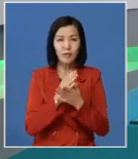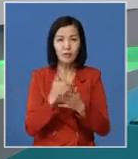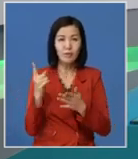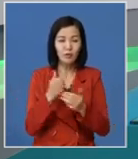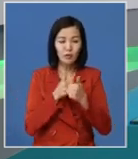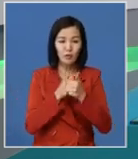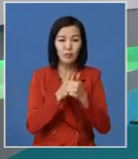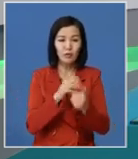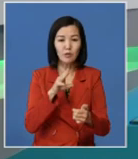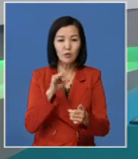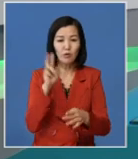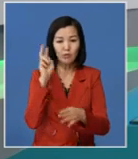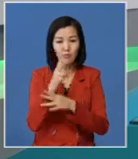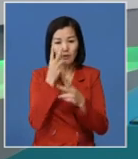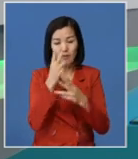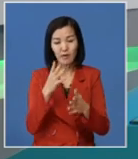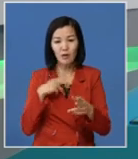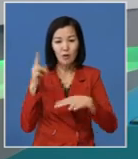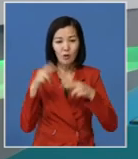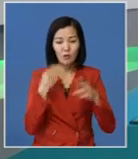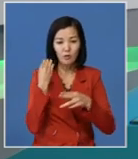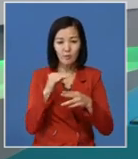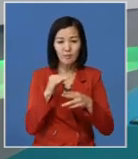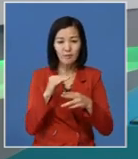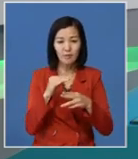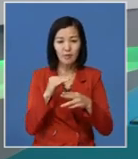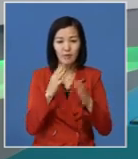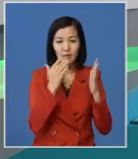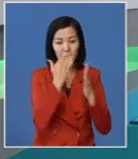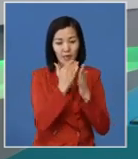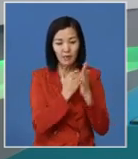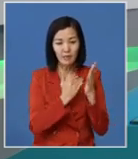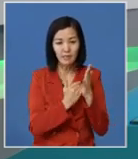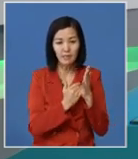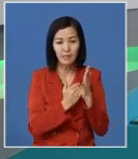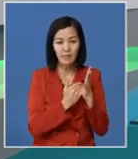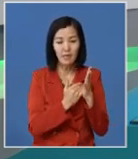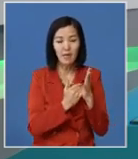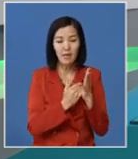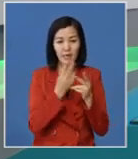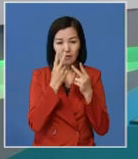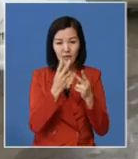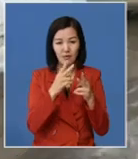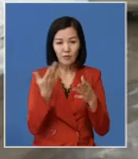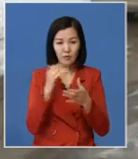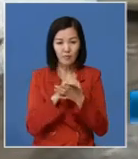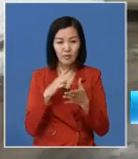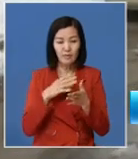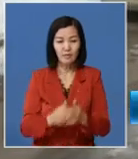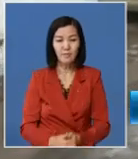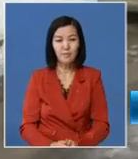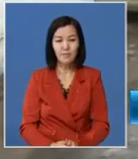аралап қайтты. Құрылыс жұмыстарының сапасы мен қарқынына назар аударды. Тақырыпта Ботагөз Бейсенбай тарқатады.